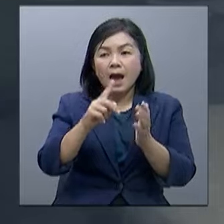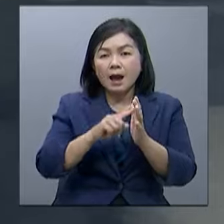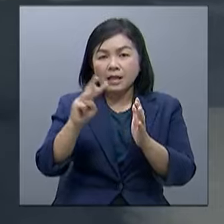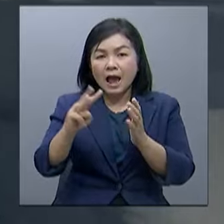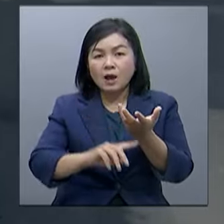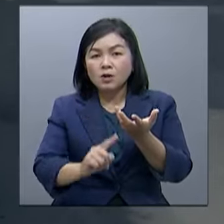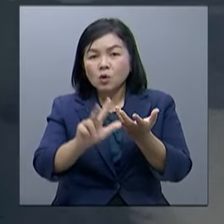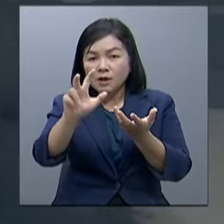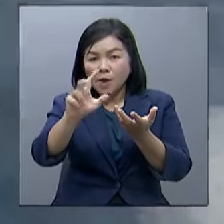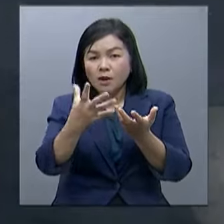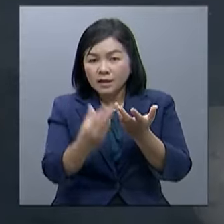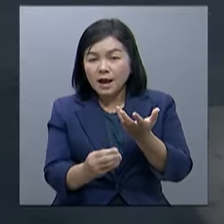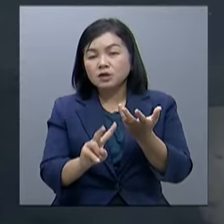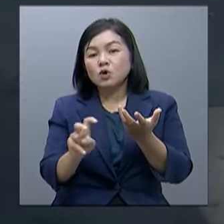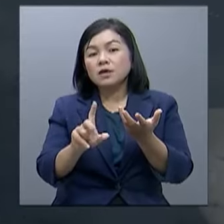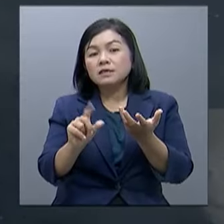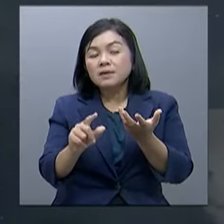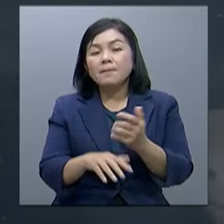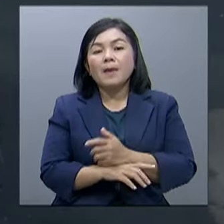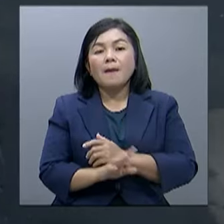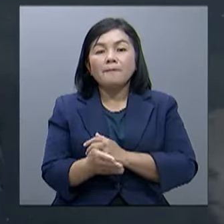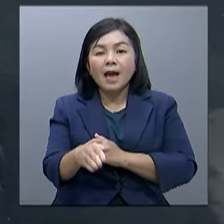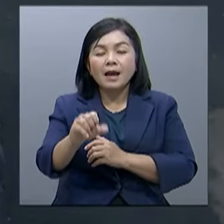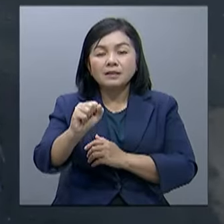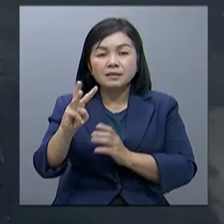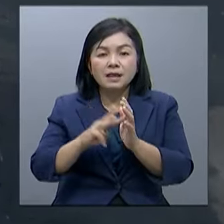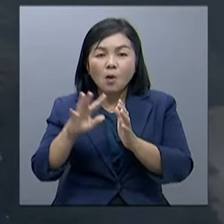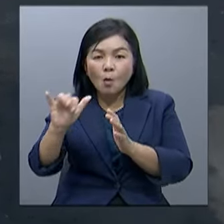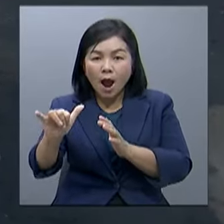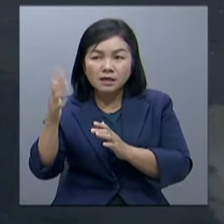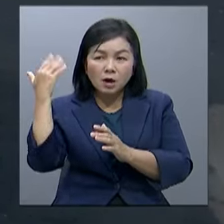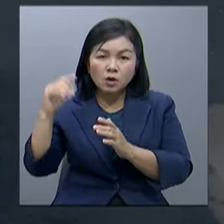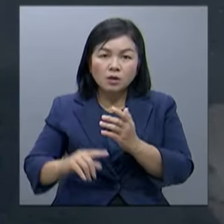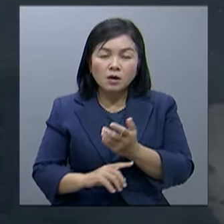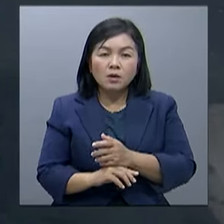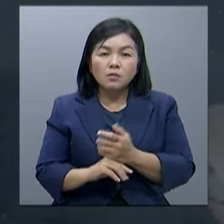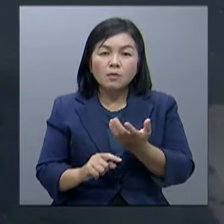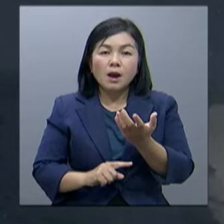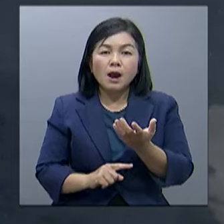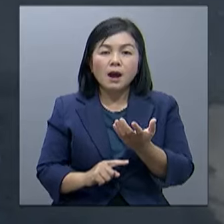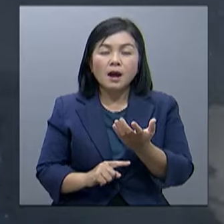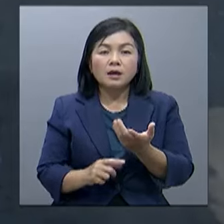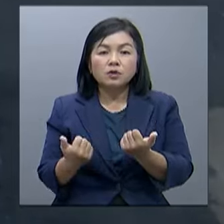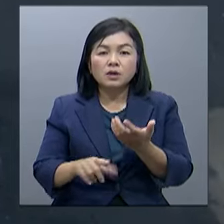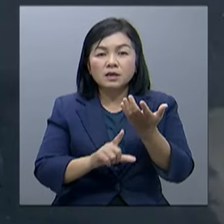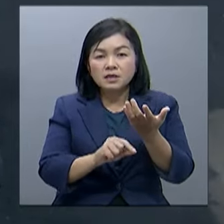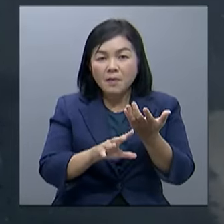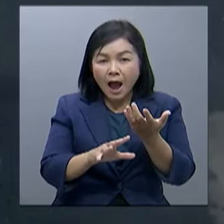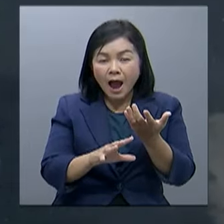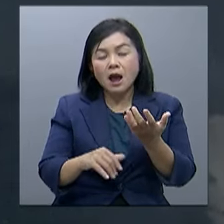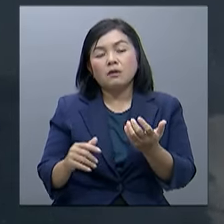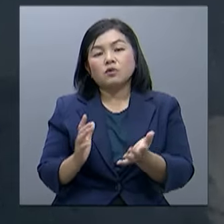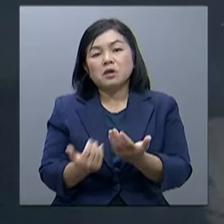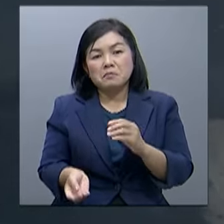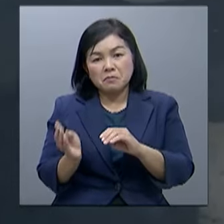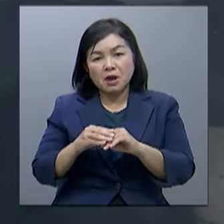ผมตอนนี้ขาย 220ปลาสวายลครับผมสวายจาก 5ก 100 4ก 100ตอนนี้ขาย 3ก 100ครับ